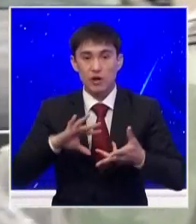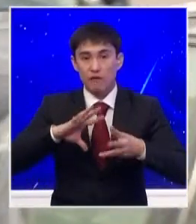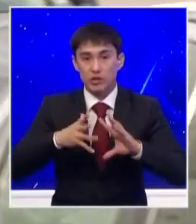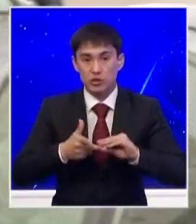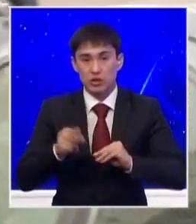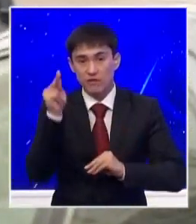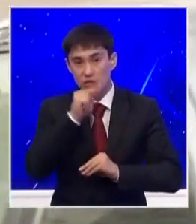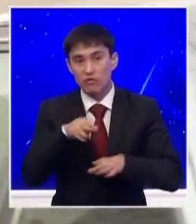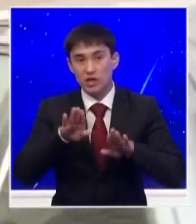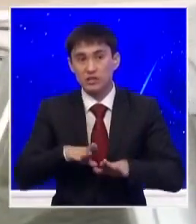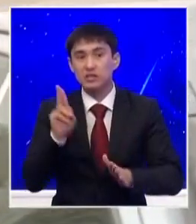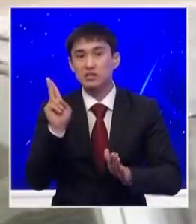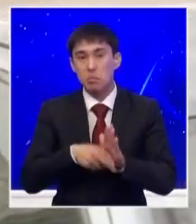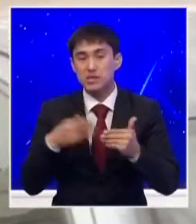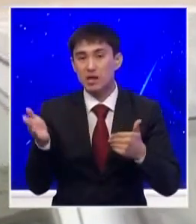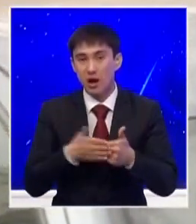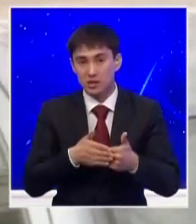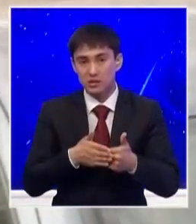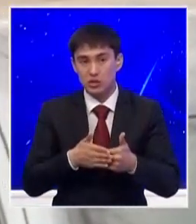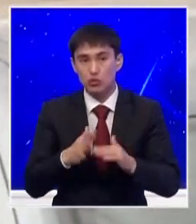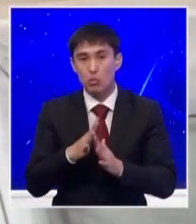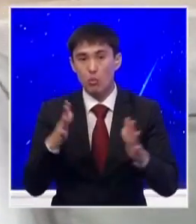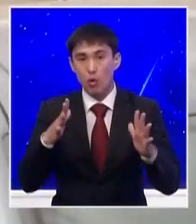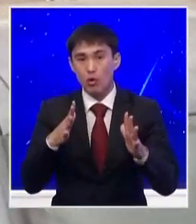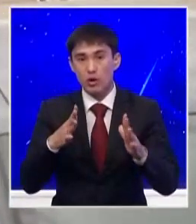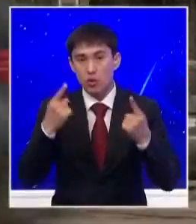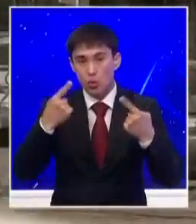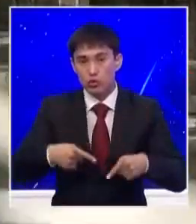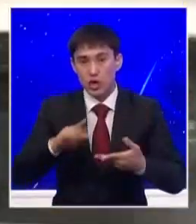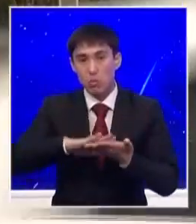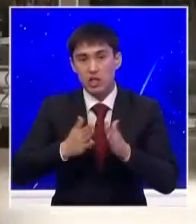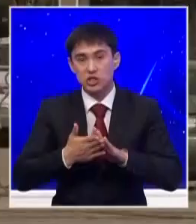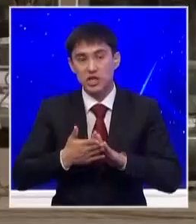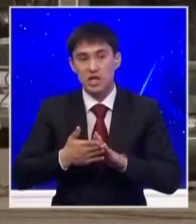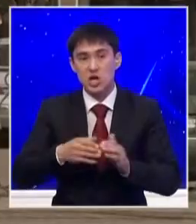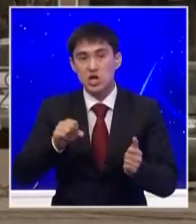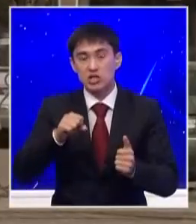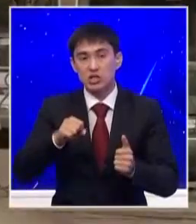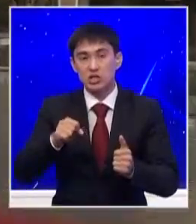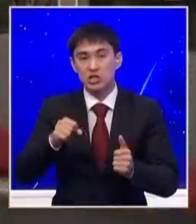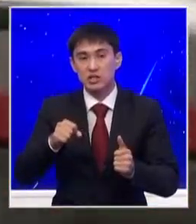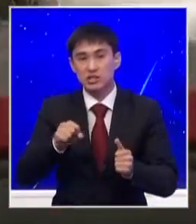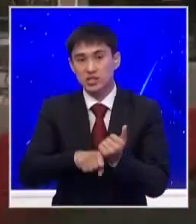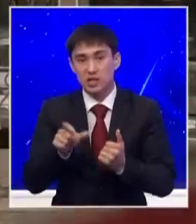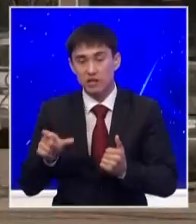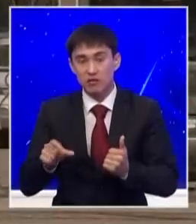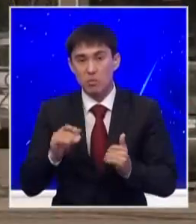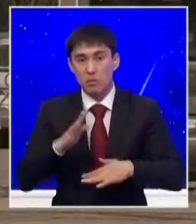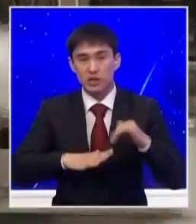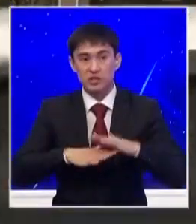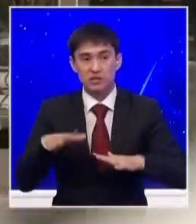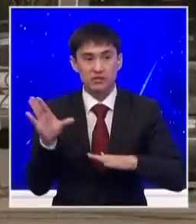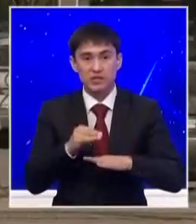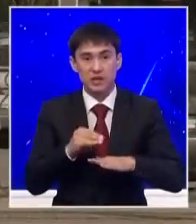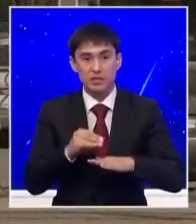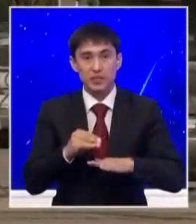результате виновные остаются безнаказанными, что еще более усугубляет положение жертв насилия. Практически все выходят в будущее с